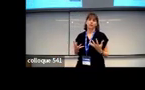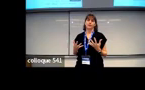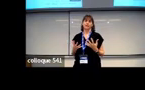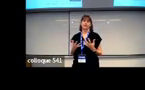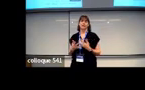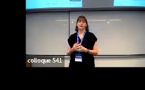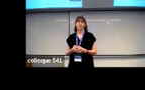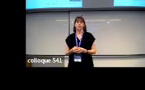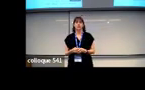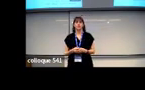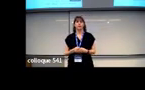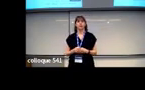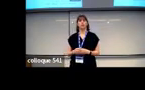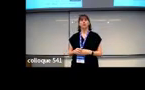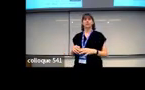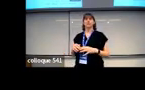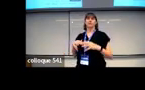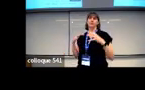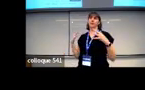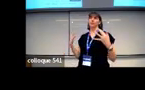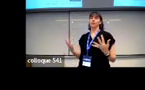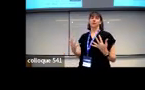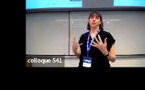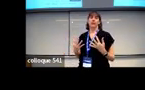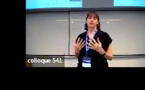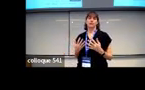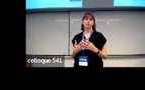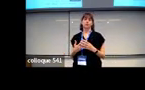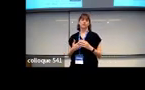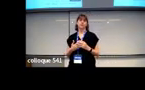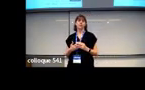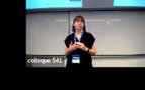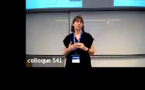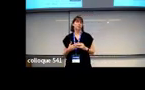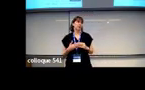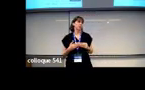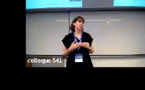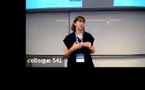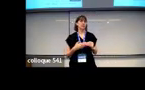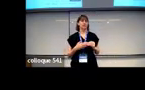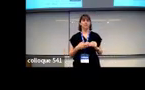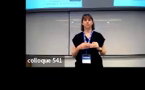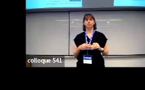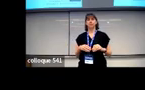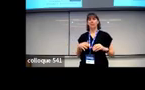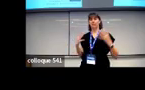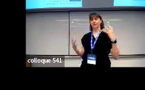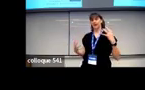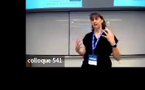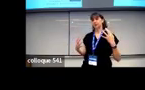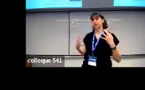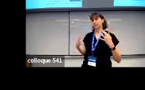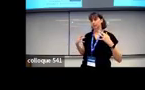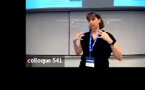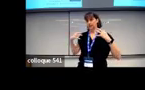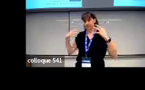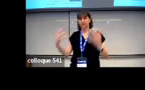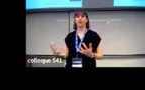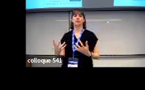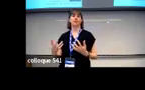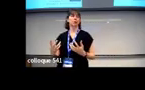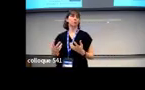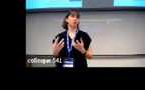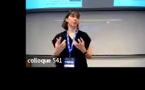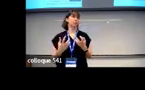pense pour moi être intéressante dans le projet, c'est que ça a été fait avec une équipe de création d'étudiantes au cycle supérieur en sciences de la vie. L'avantage,